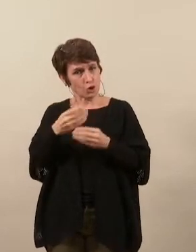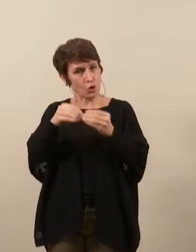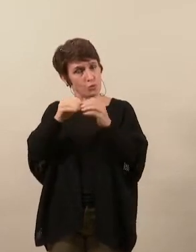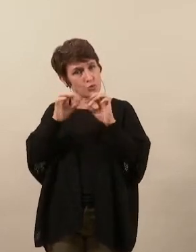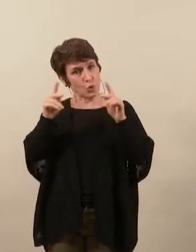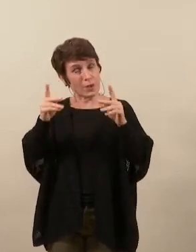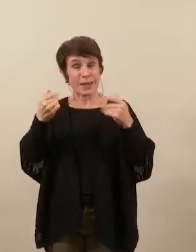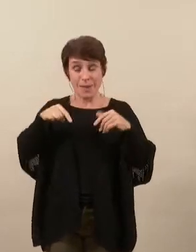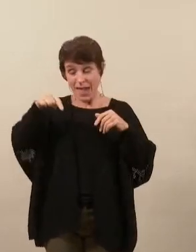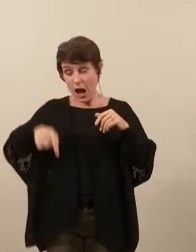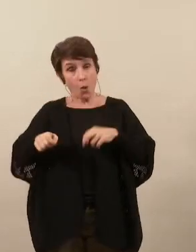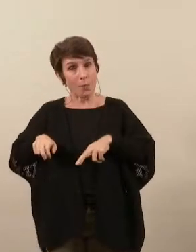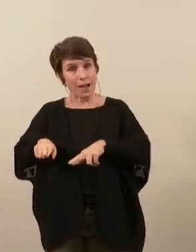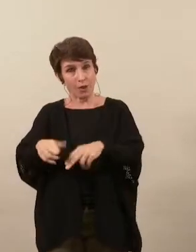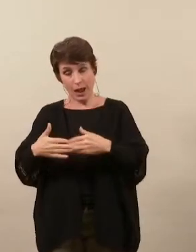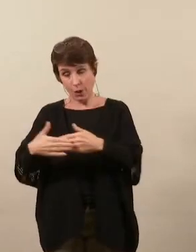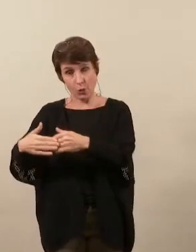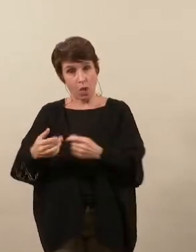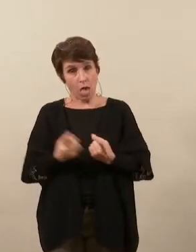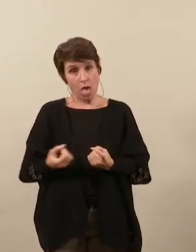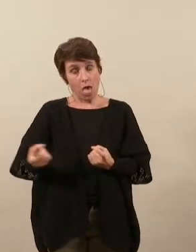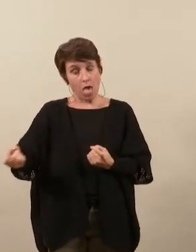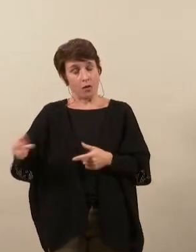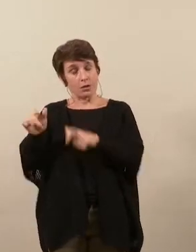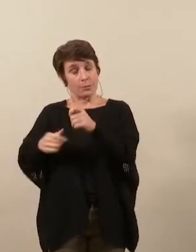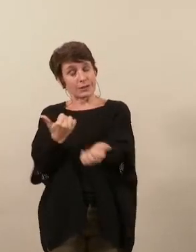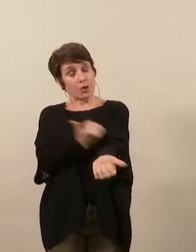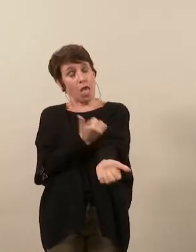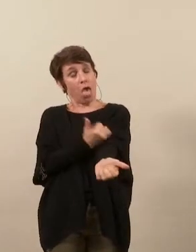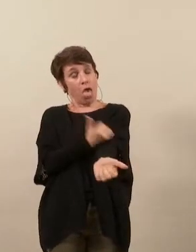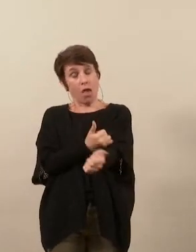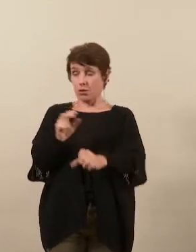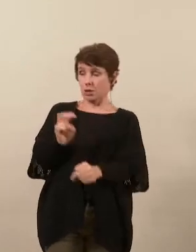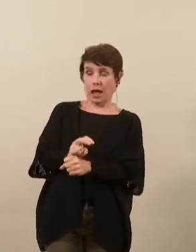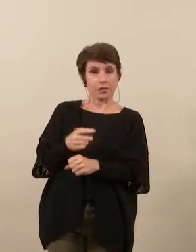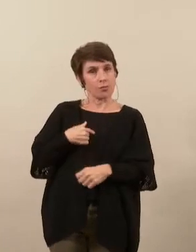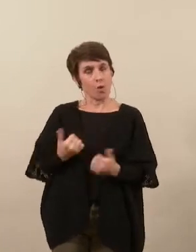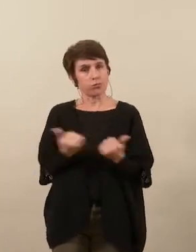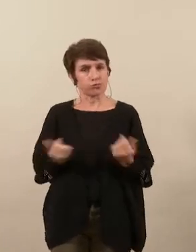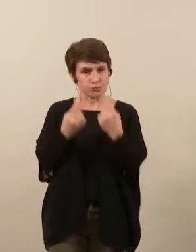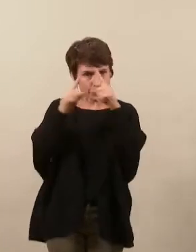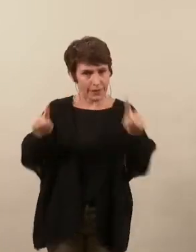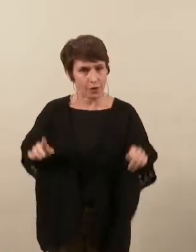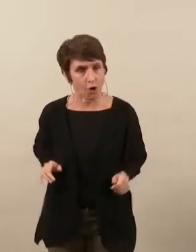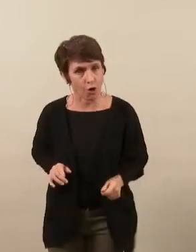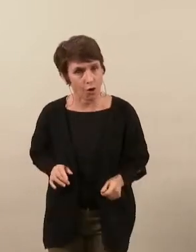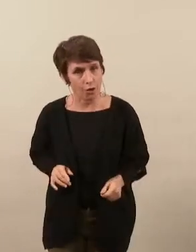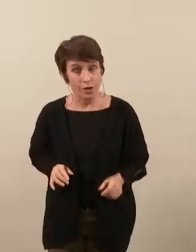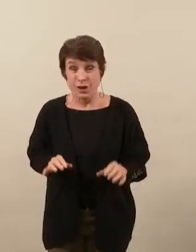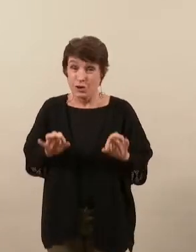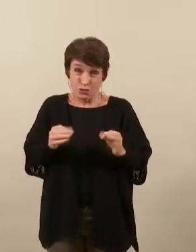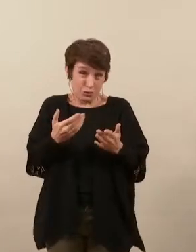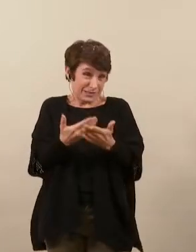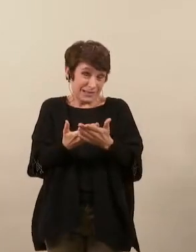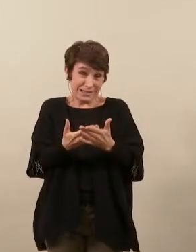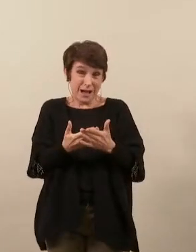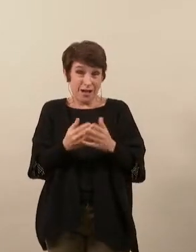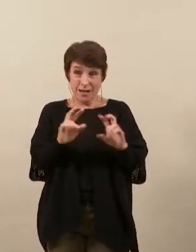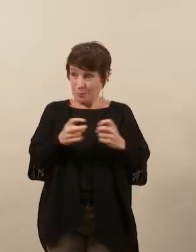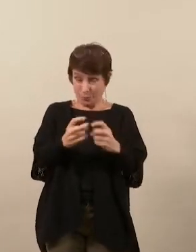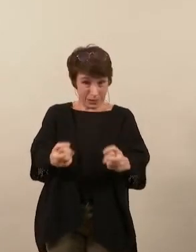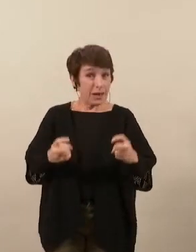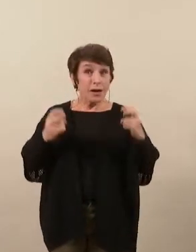piquent dans mon allée, je ne comprends pas à quoi ça sert. Voilà le paradoxe, exactement à l'image de ce que vous faites.